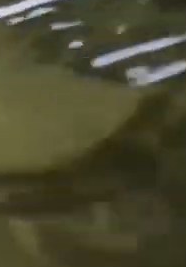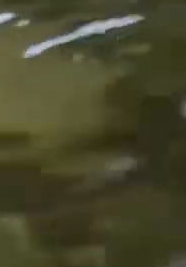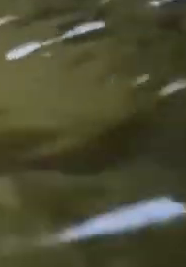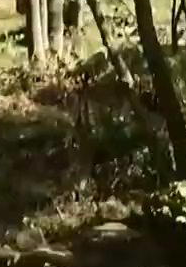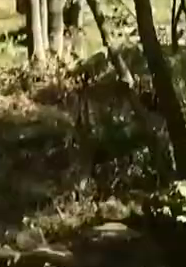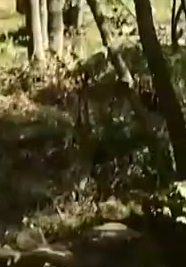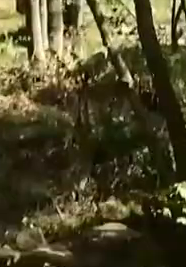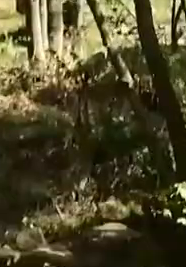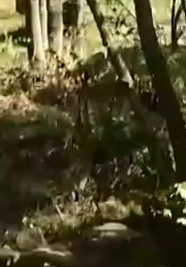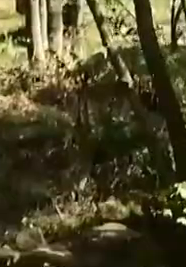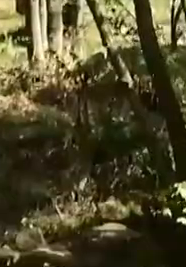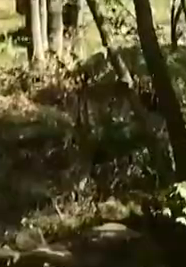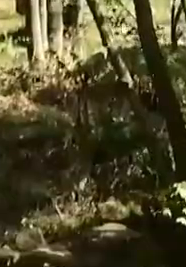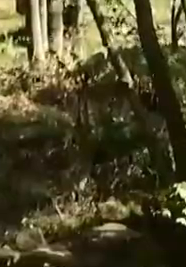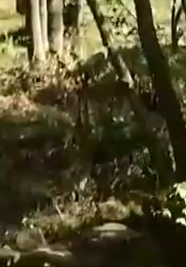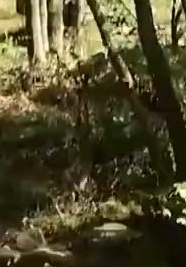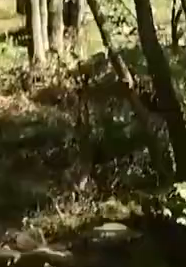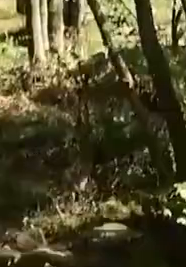으